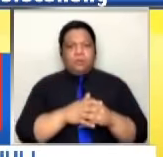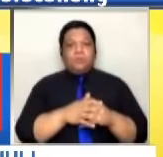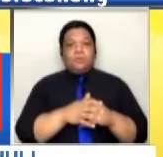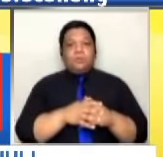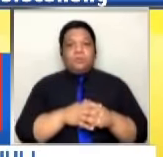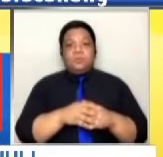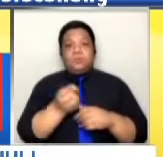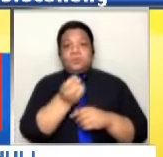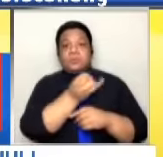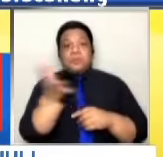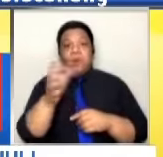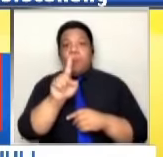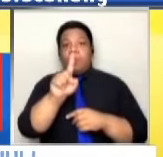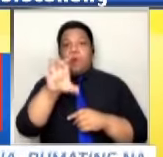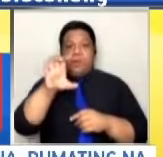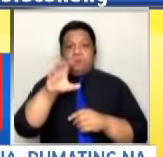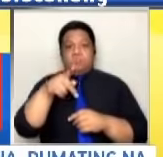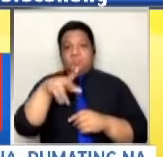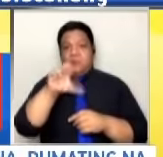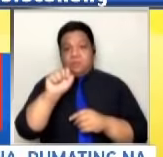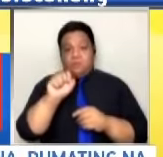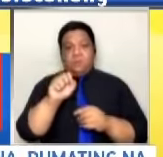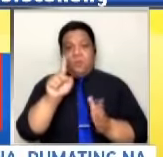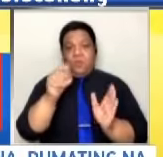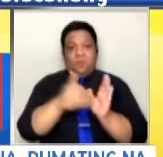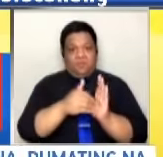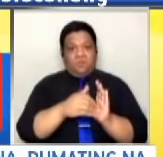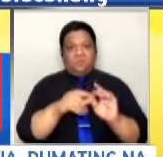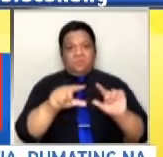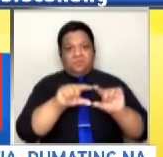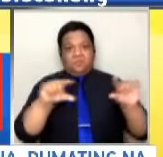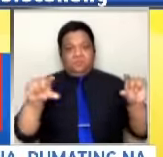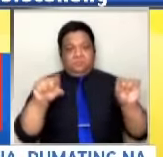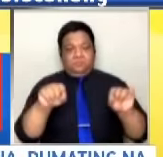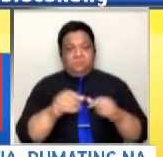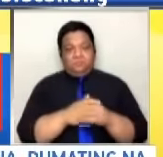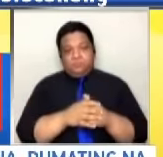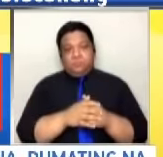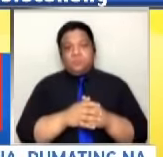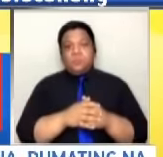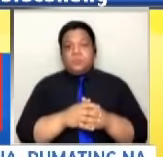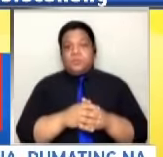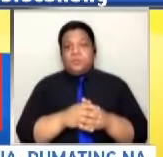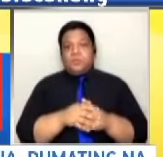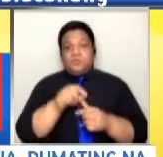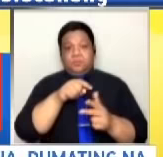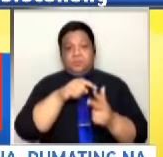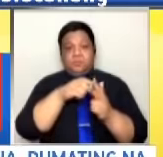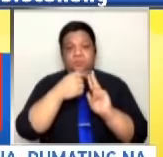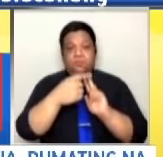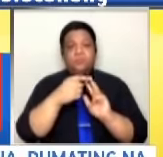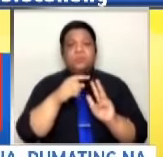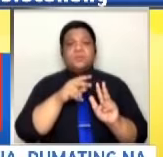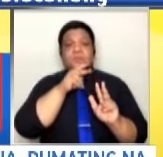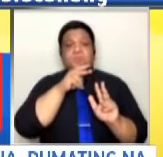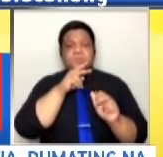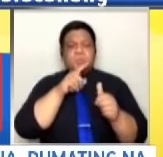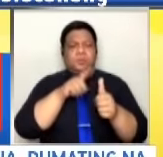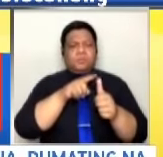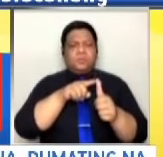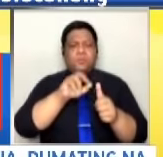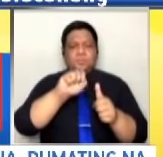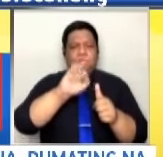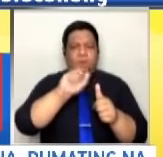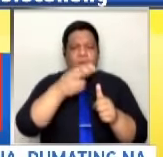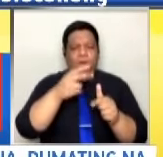peking 1,000 peso bill ang nabili sa buy-bust operation mula sa mga suspect na sina Sara Silongan at Fahad Wagia.